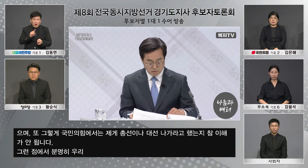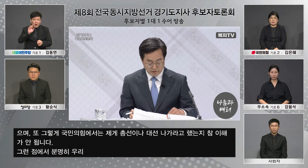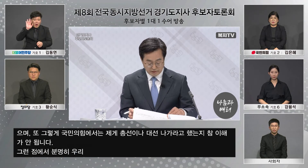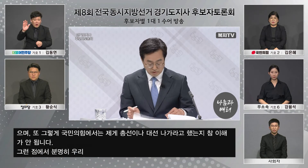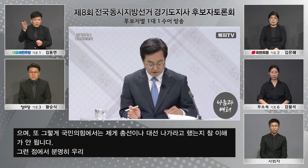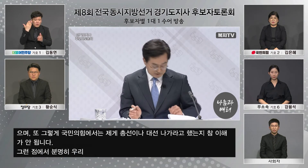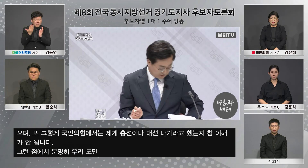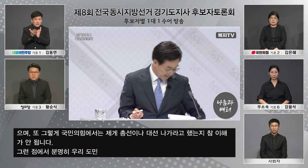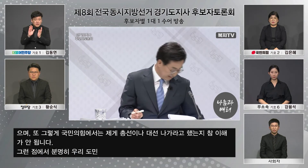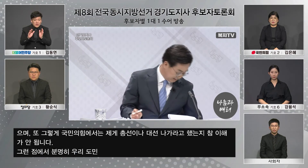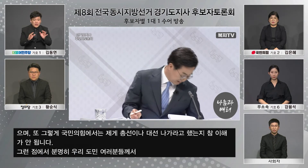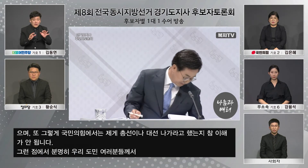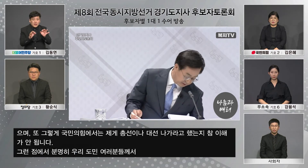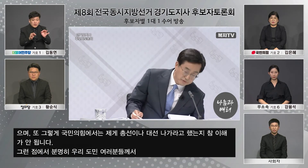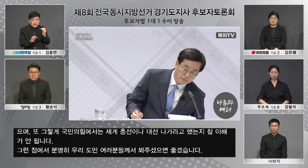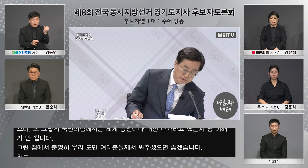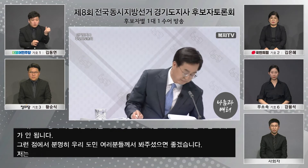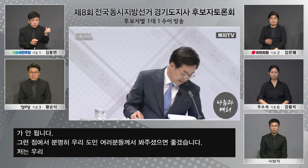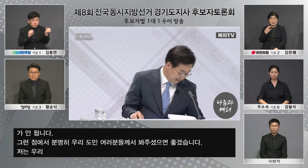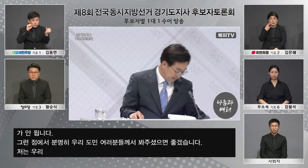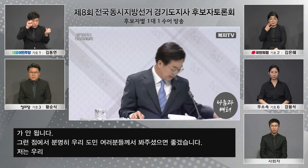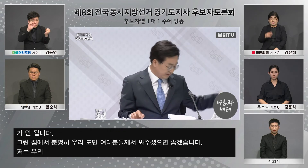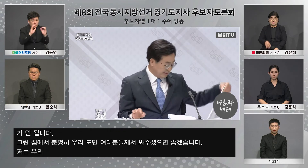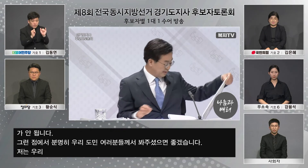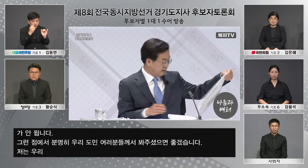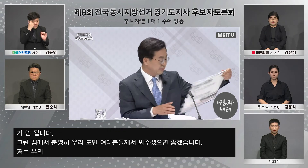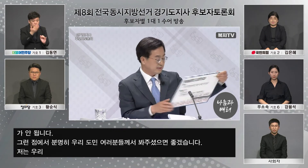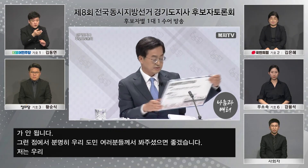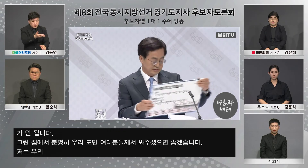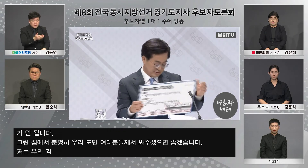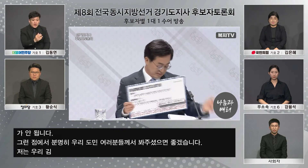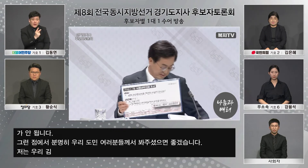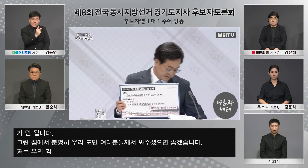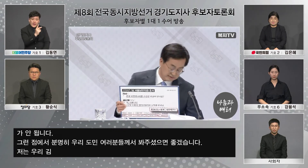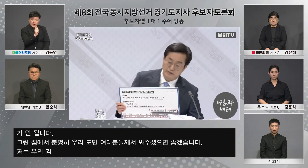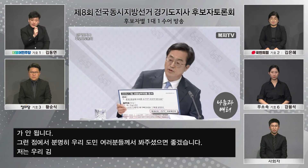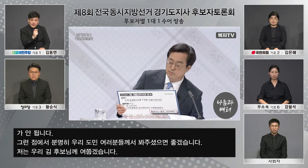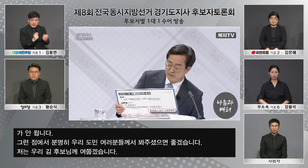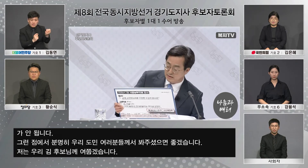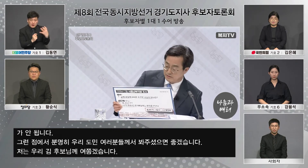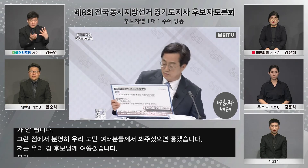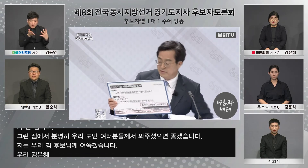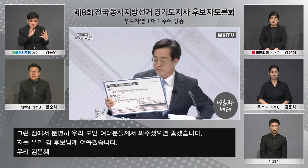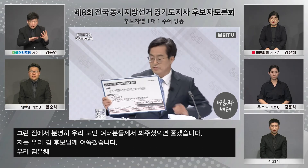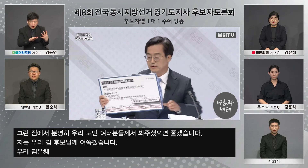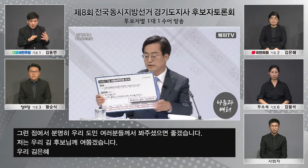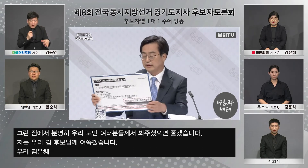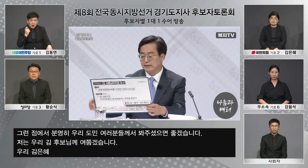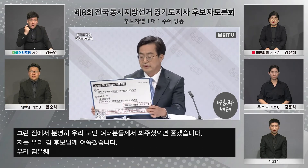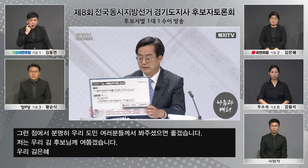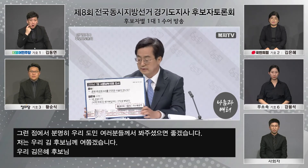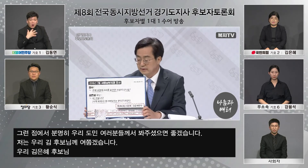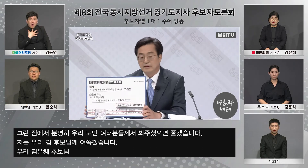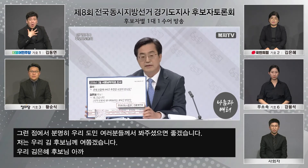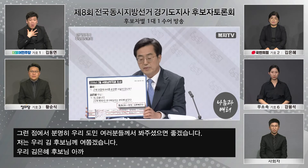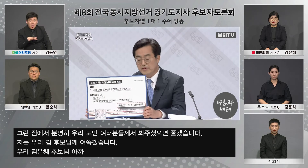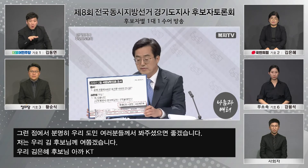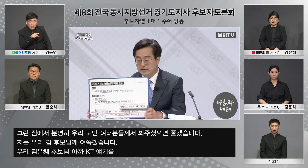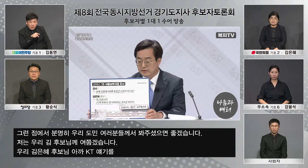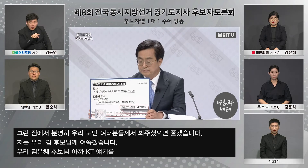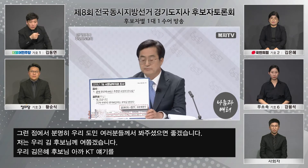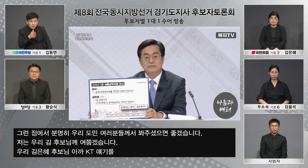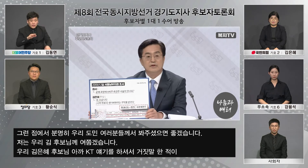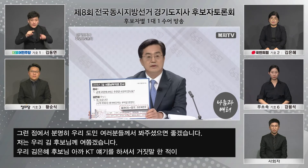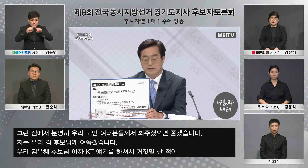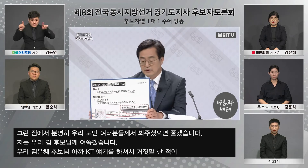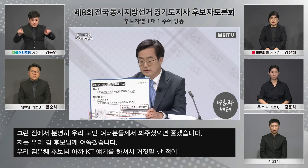우리 김은호 후보께 여쭙겠습니다. 네. 우리 김은호 후보님, 아까 KT 얘기를 하셔서 거짓말 한 적이 없다고 그러셨는데 이